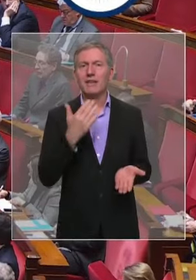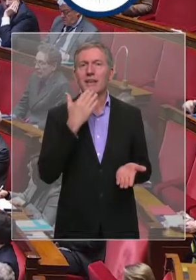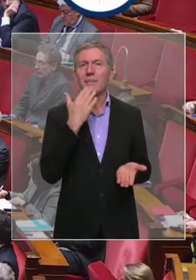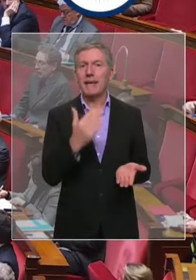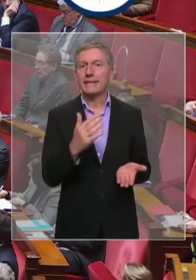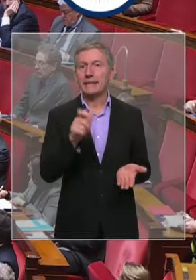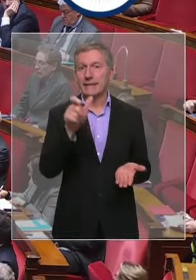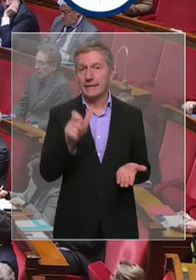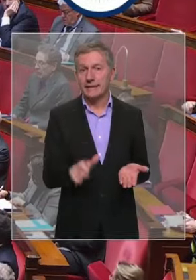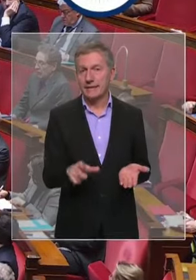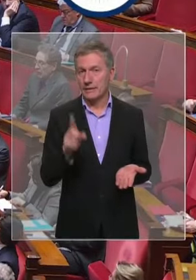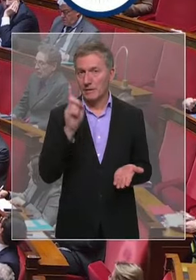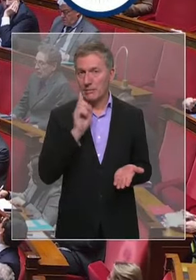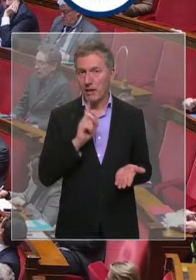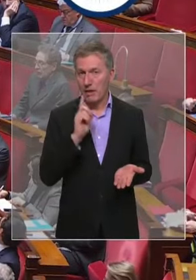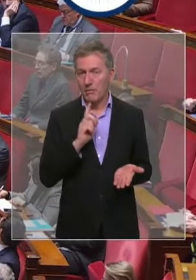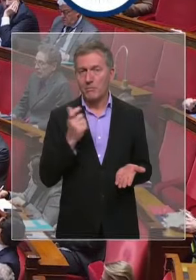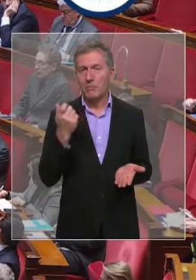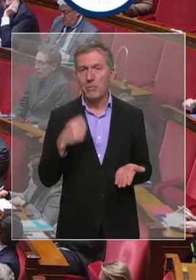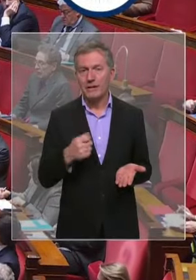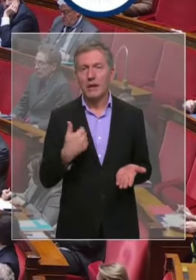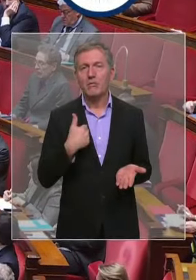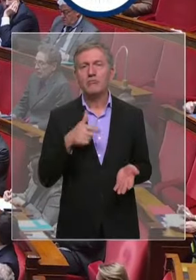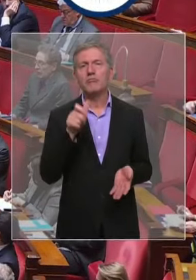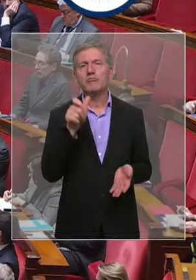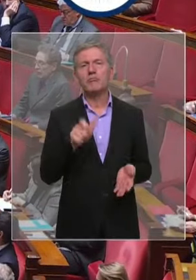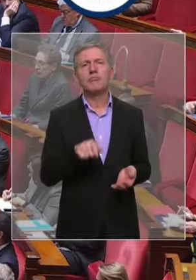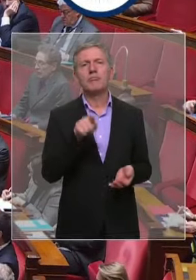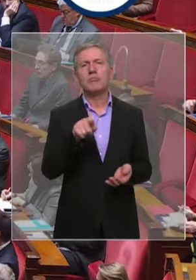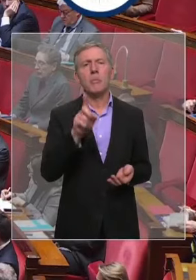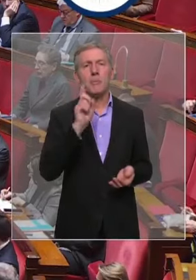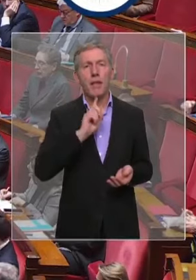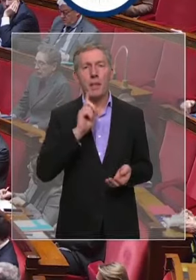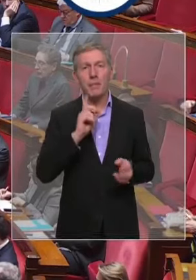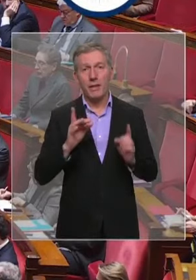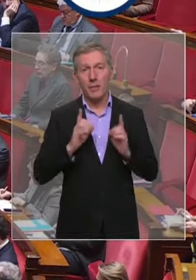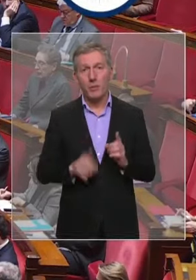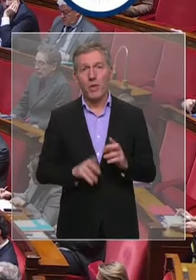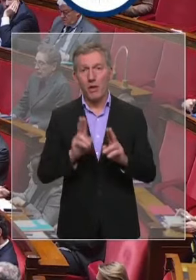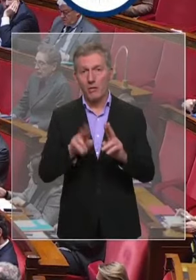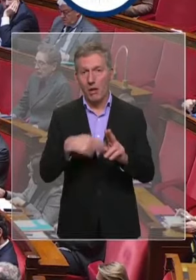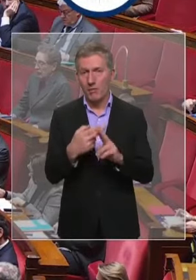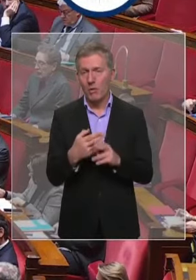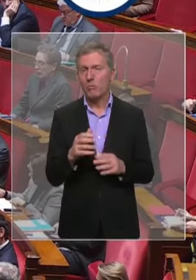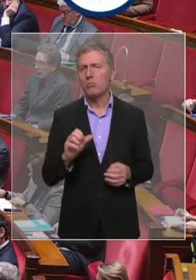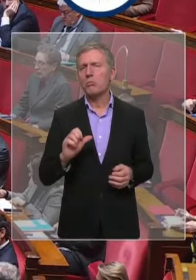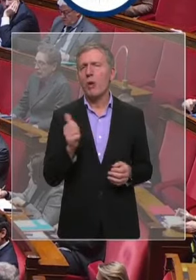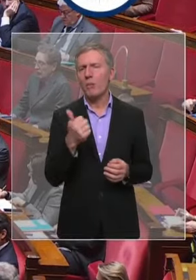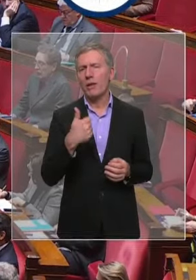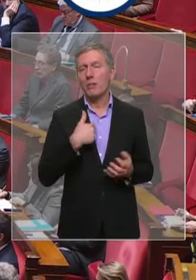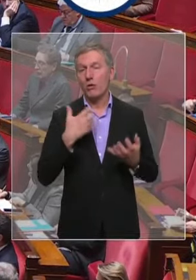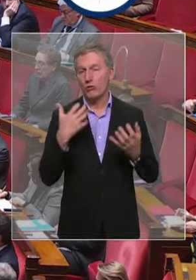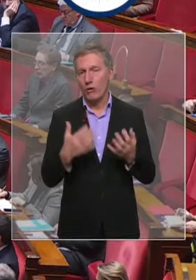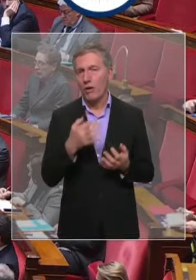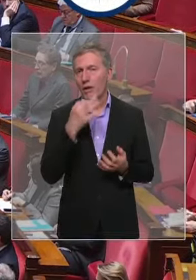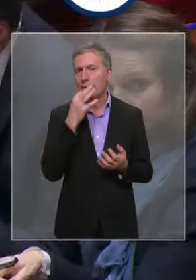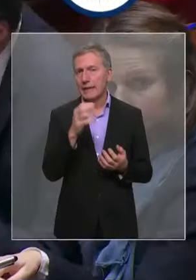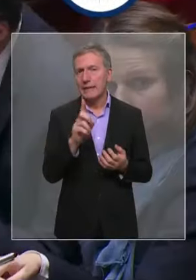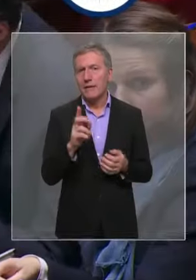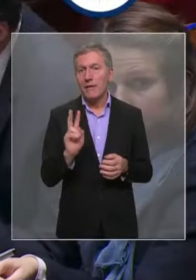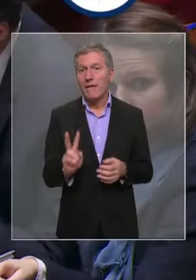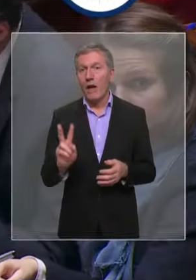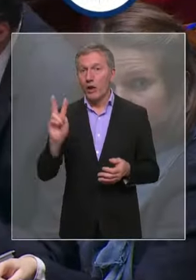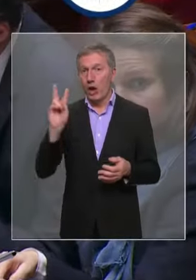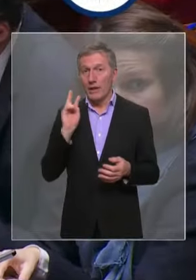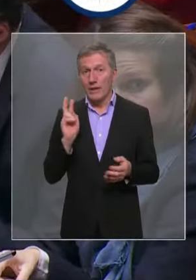présidente. Madame la députée Louwagie, d'abord, je veux vous dire que vendredi dernier, nous